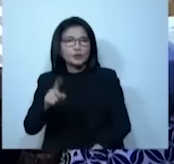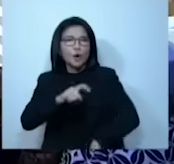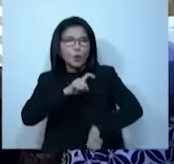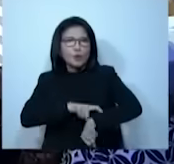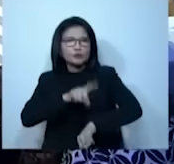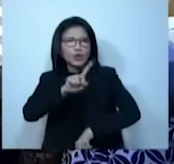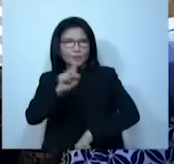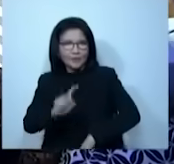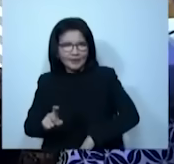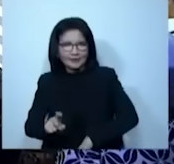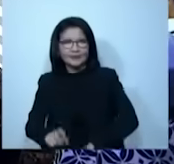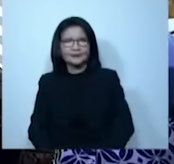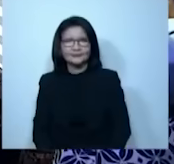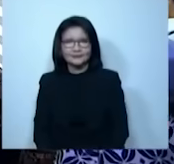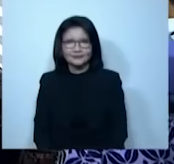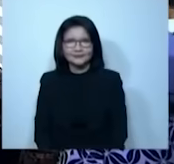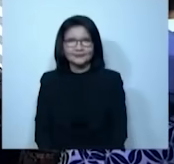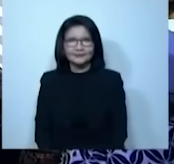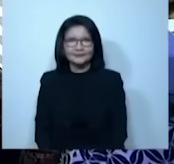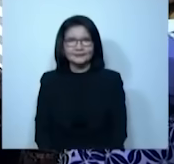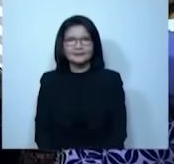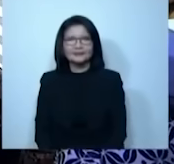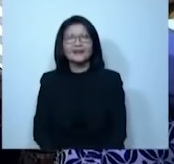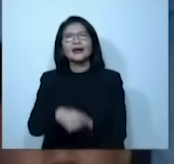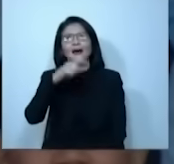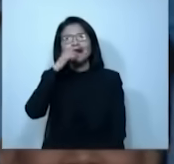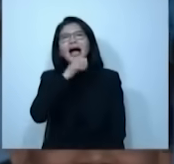1 menit dari sekarang Mas